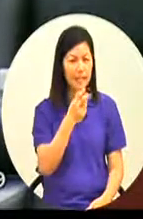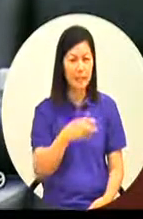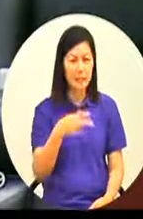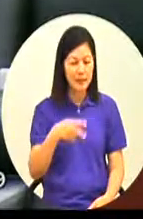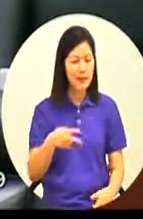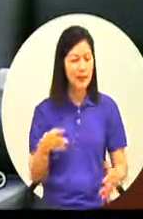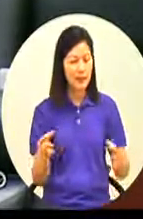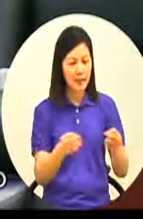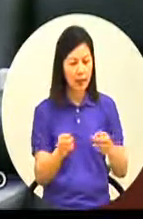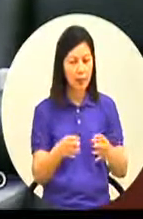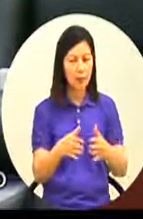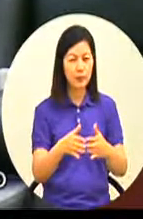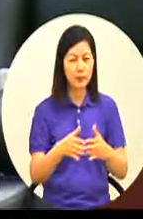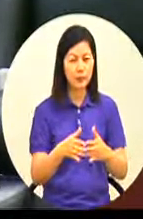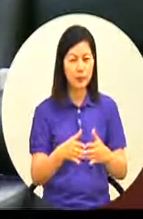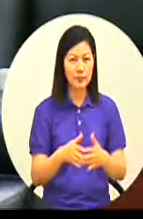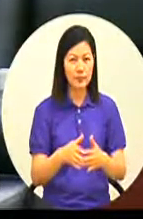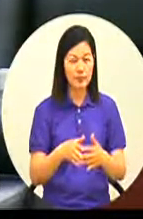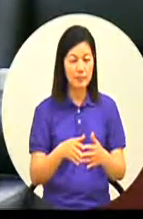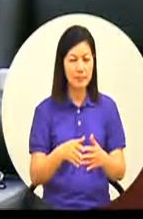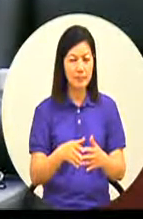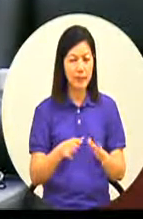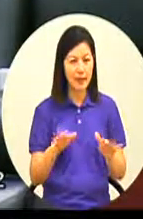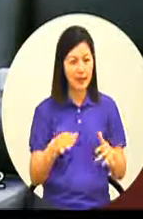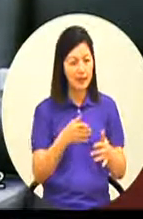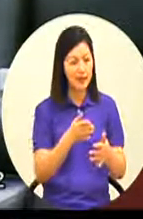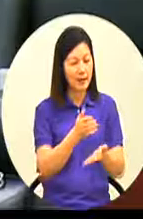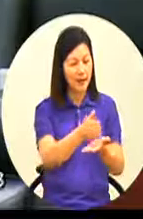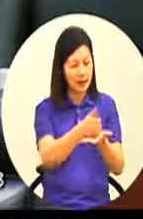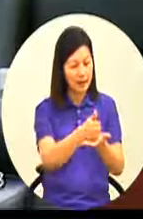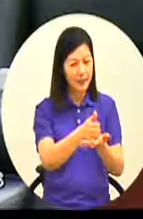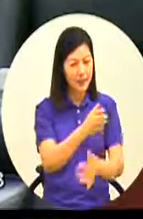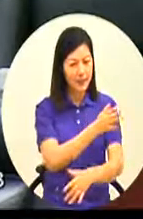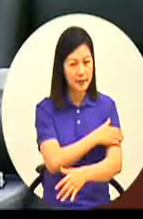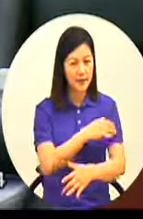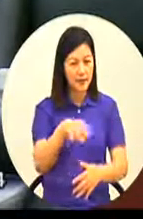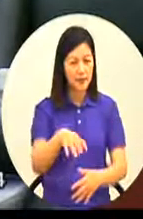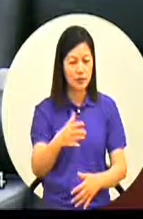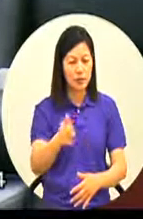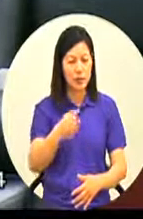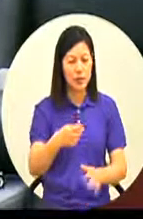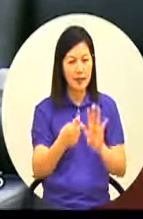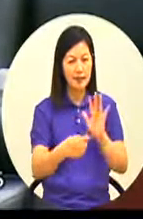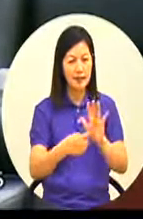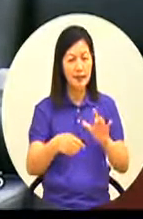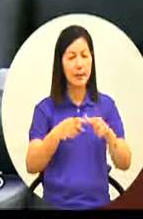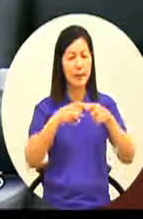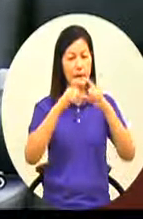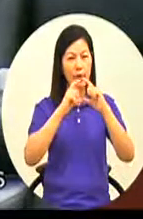论者。阿里家，请我们陈处长，那针对这个有没有简单的回应一下？